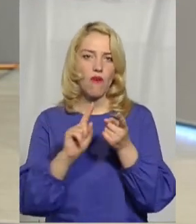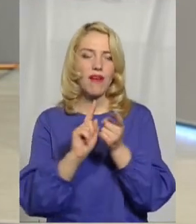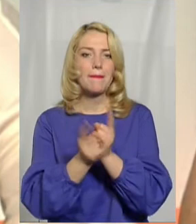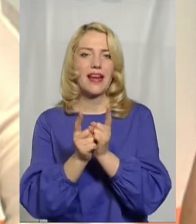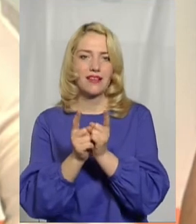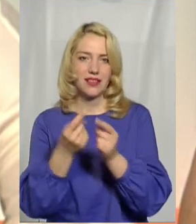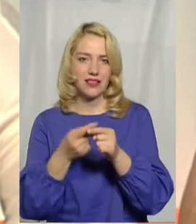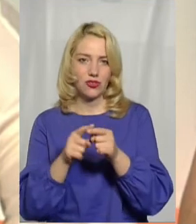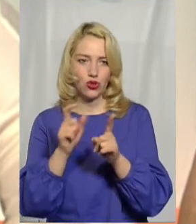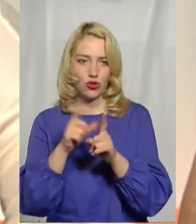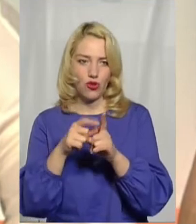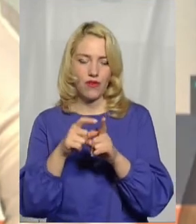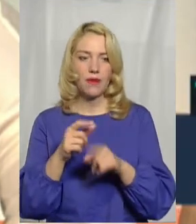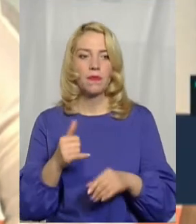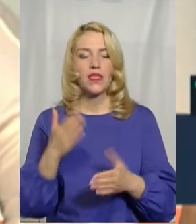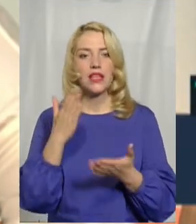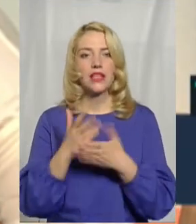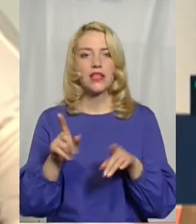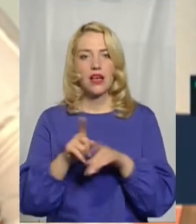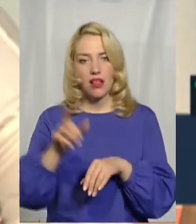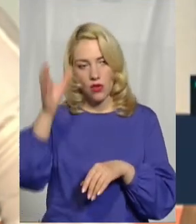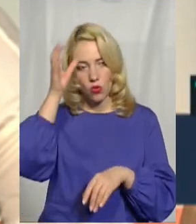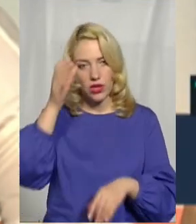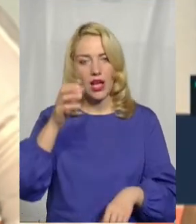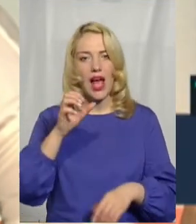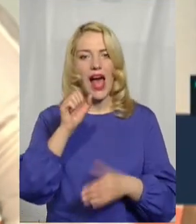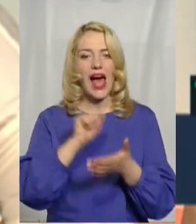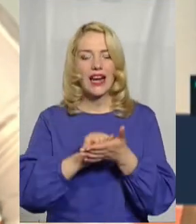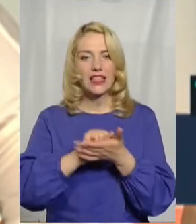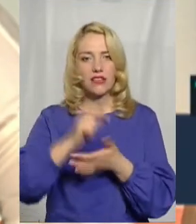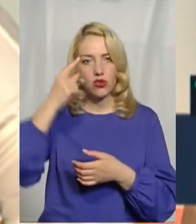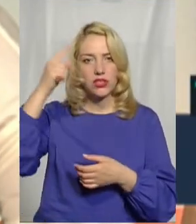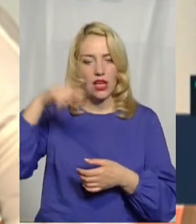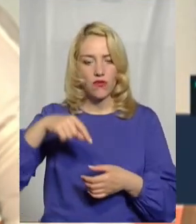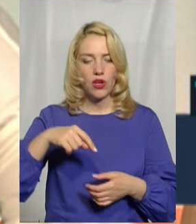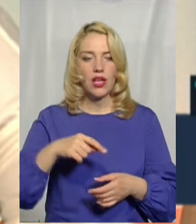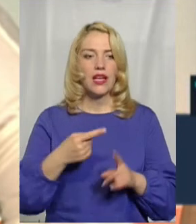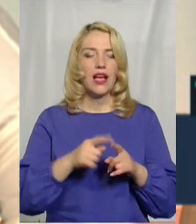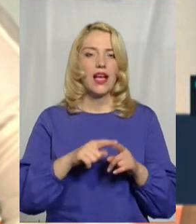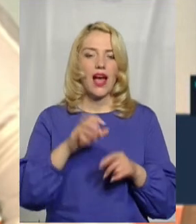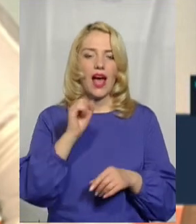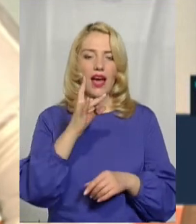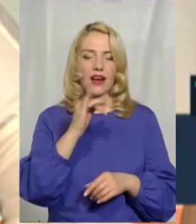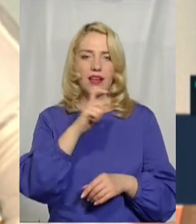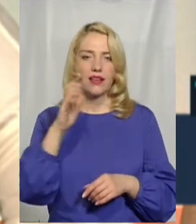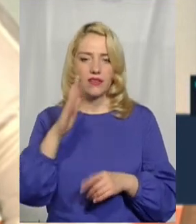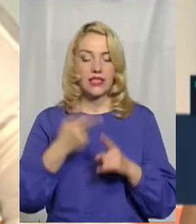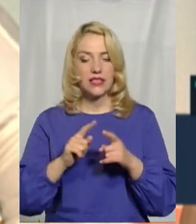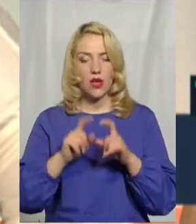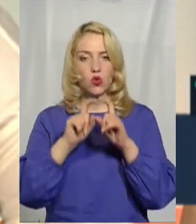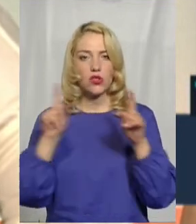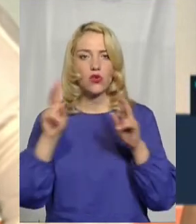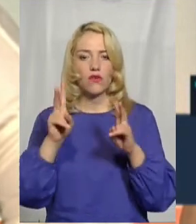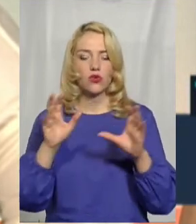така наука і предмет архівознавства, то якраз і трактується термін архів, це як перше, це як установа, яка